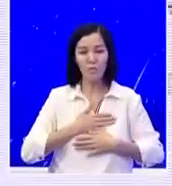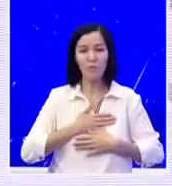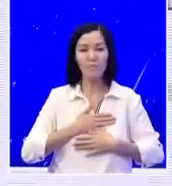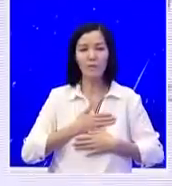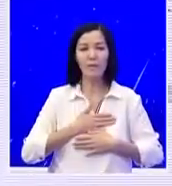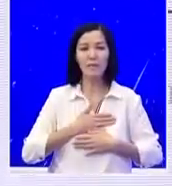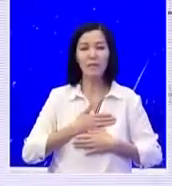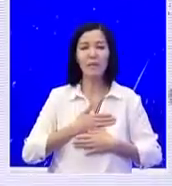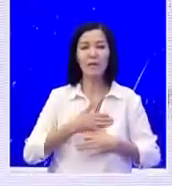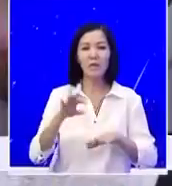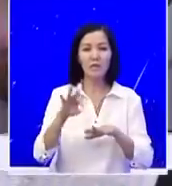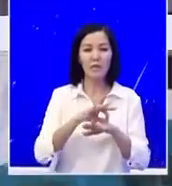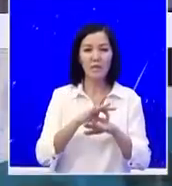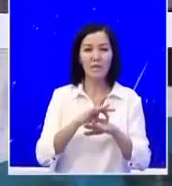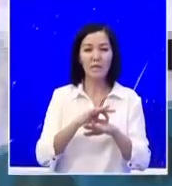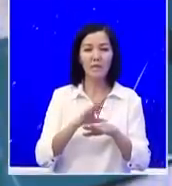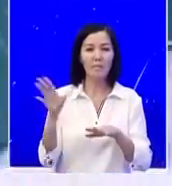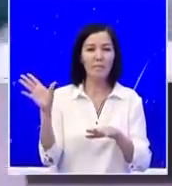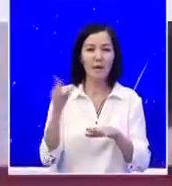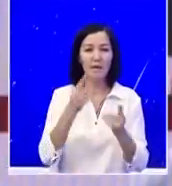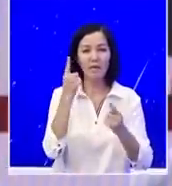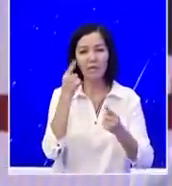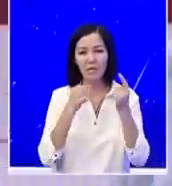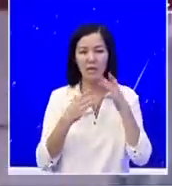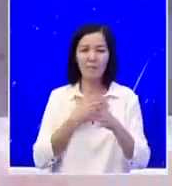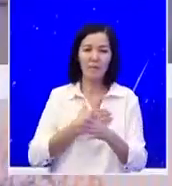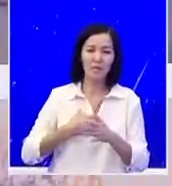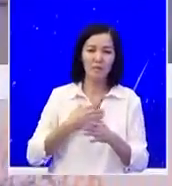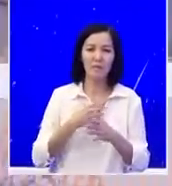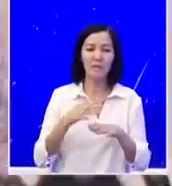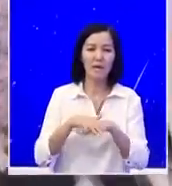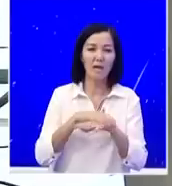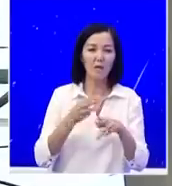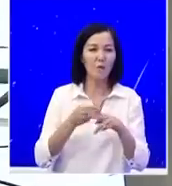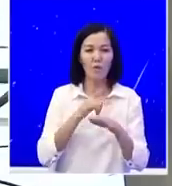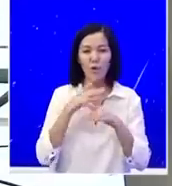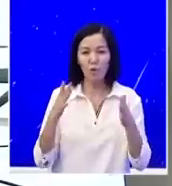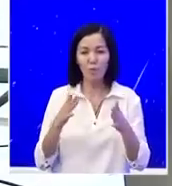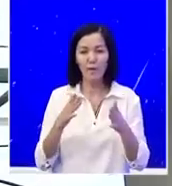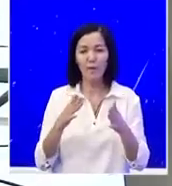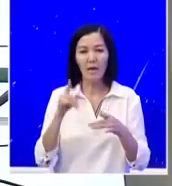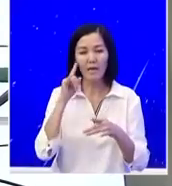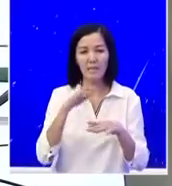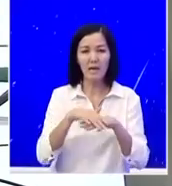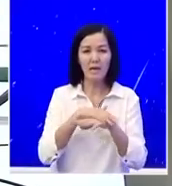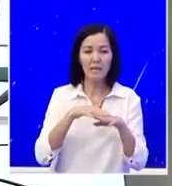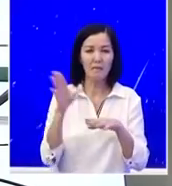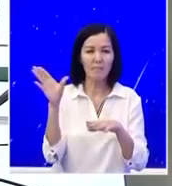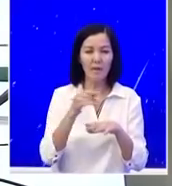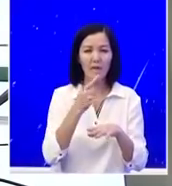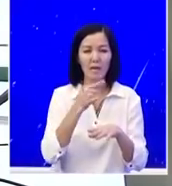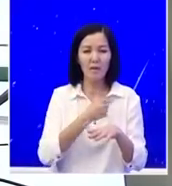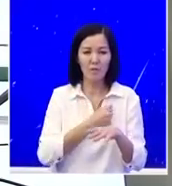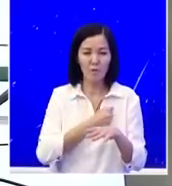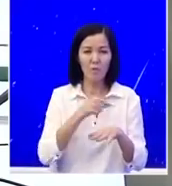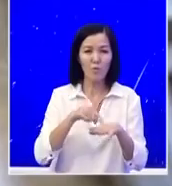Бейсекемнің артынан қаза қайырлы болсын айтып жатқан адамның санында есеп жоқ. Қалың қазақ қабырғасы қайысып, көңіл айтуда. Еліміздің